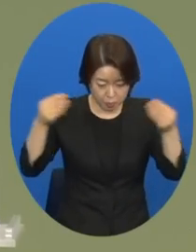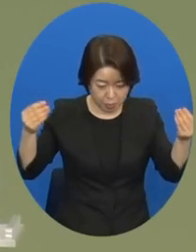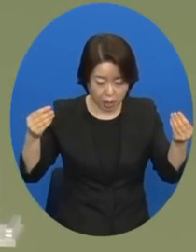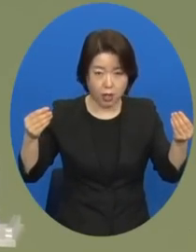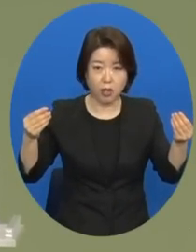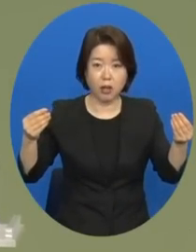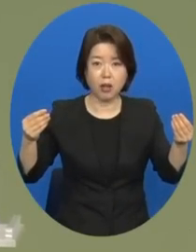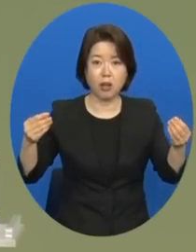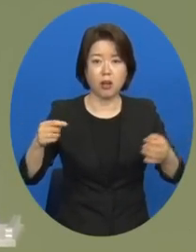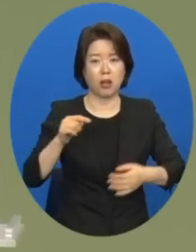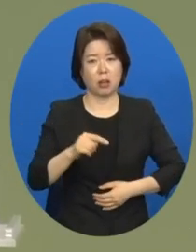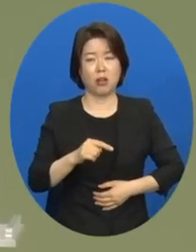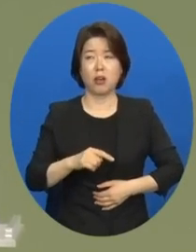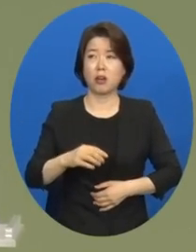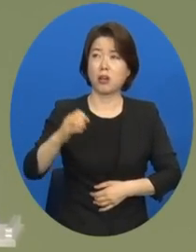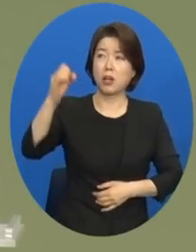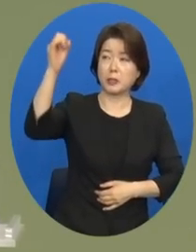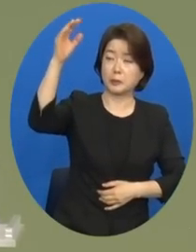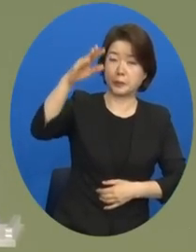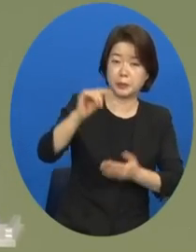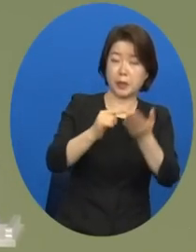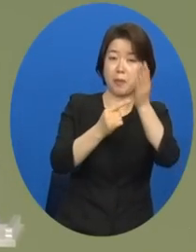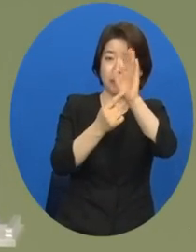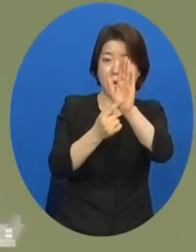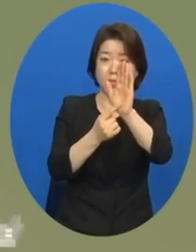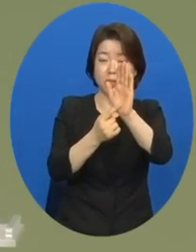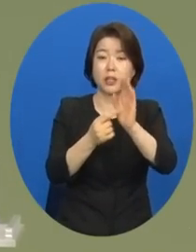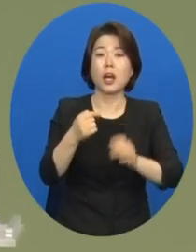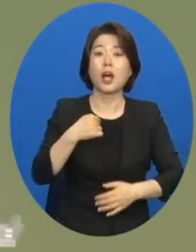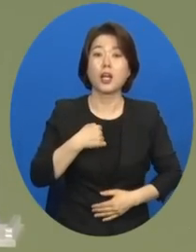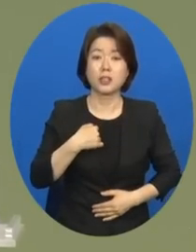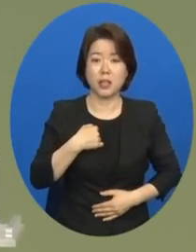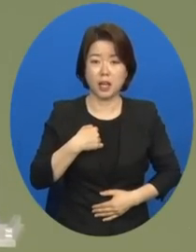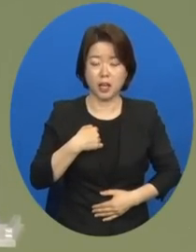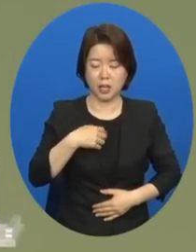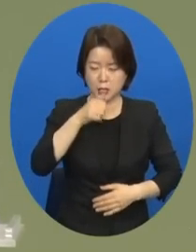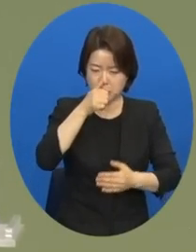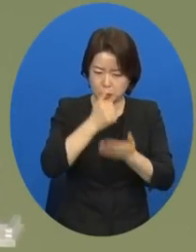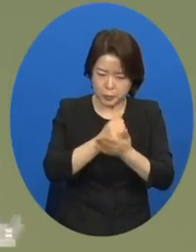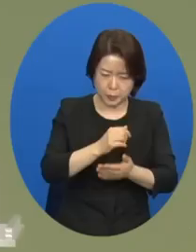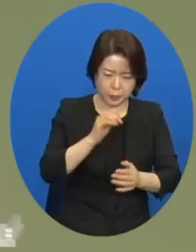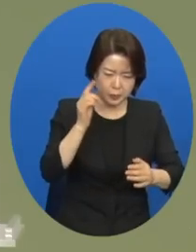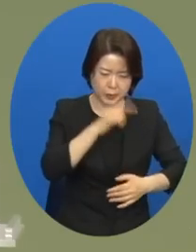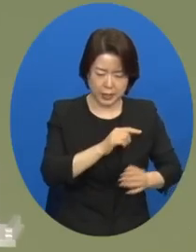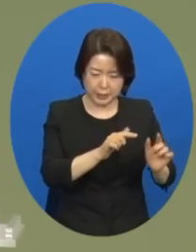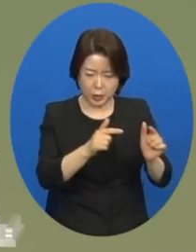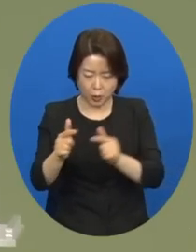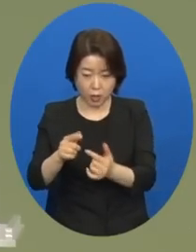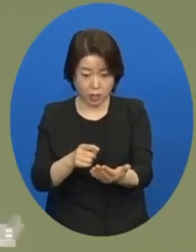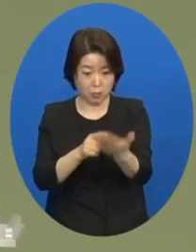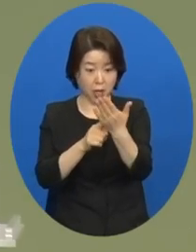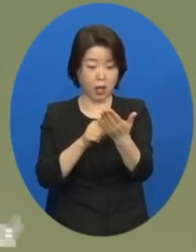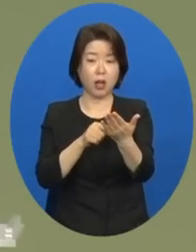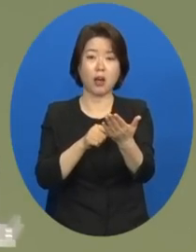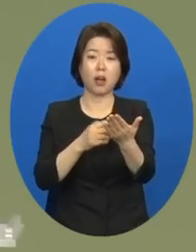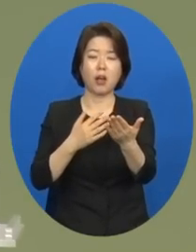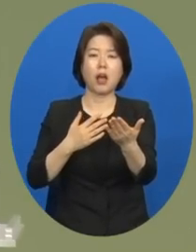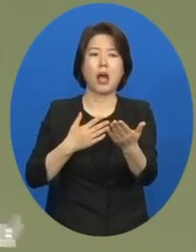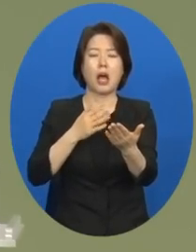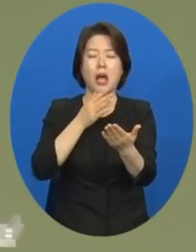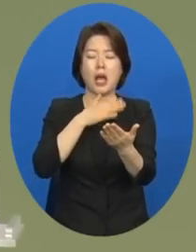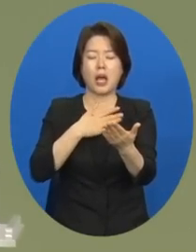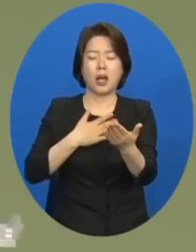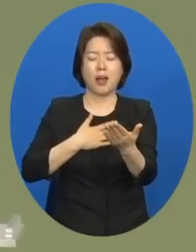드러나지도 않는 그 햇빛에 많은 나의 죄악들이 보이니까 이게 내 삶의 결론이라고